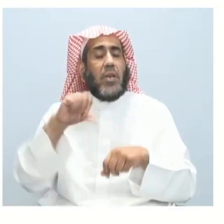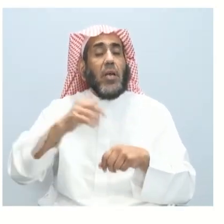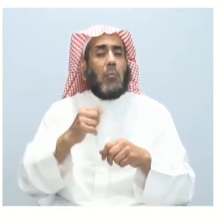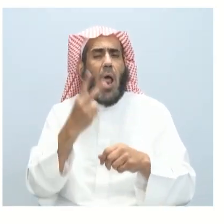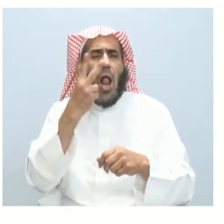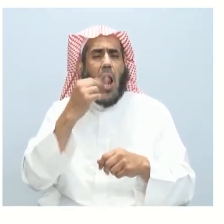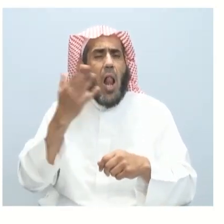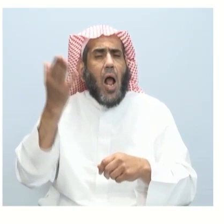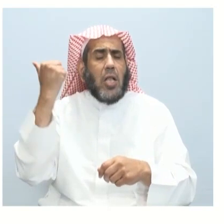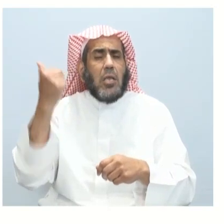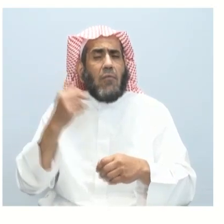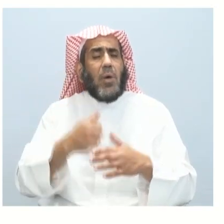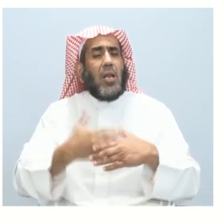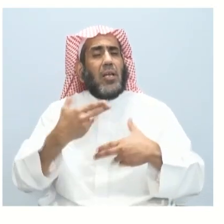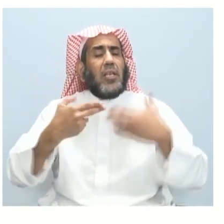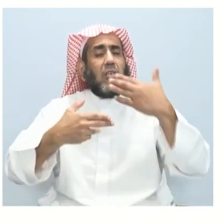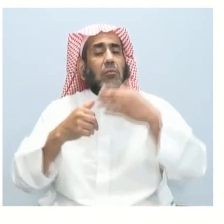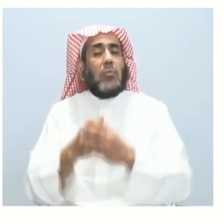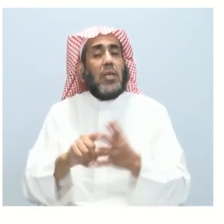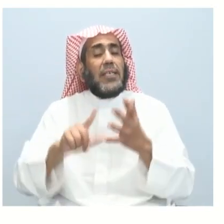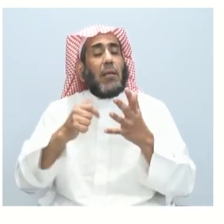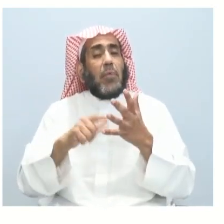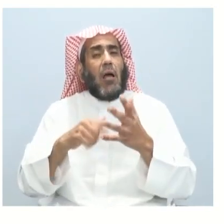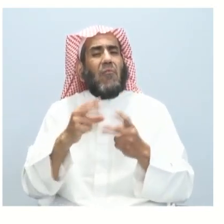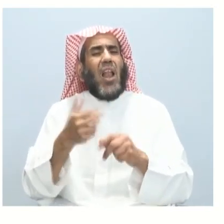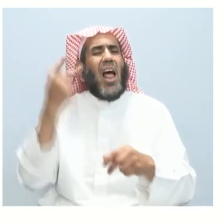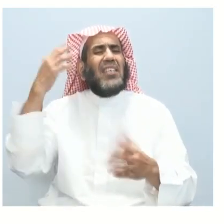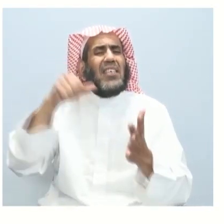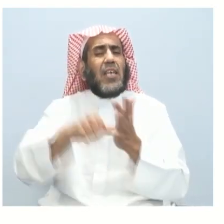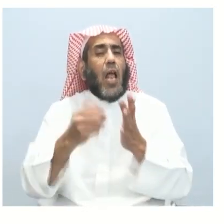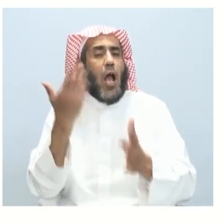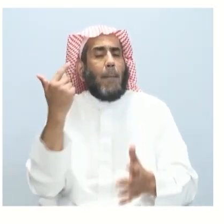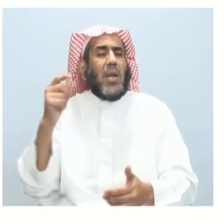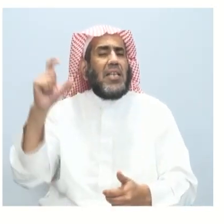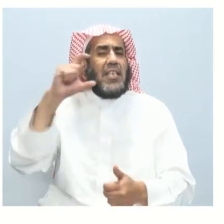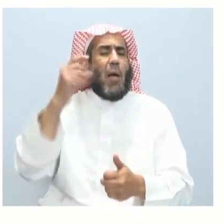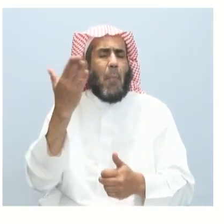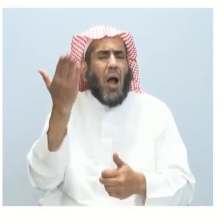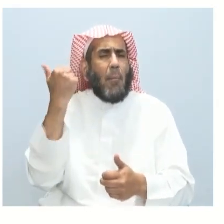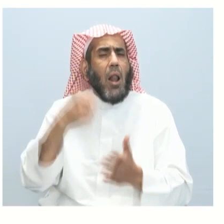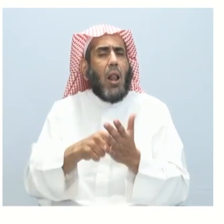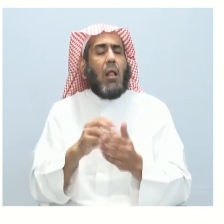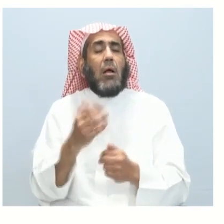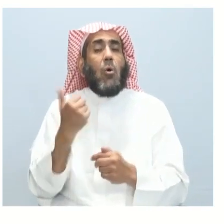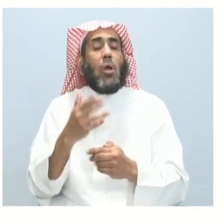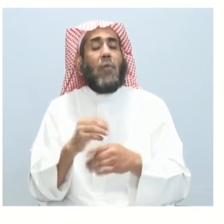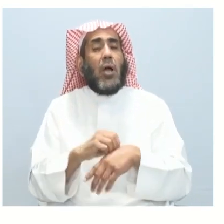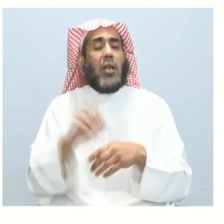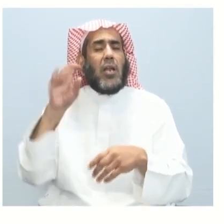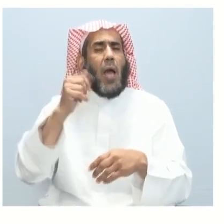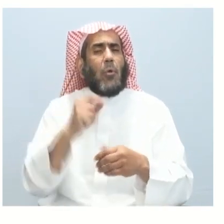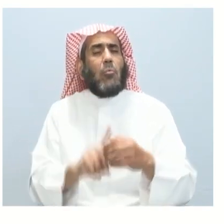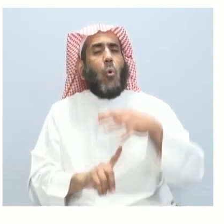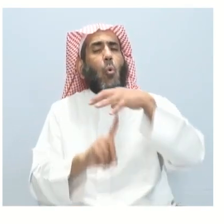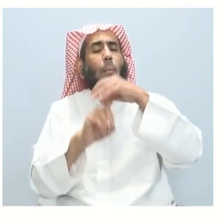القديم في مرحله النشاه والتطور تبدا هذه المرحله في العصر الجاهلي بدات منذ العصر الجاهل وعرفنا ايضا كيف ان النابغه تضرب له